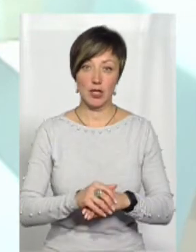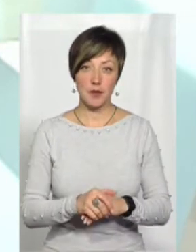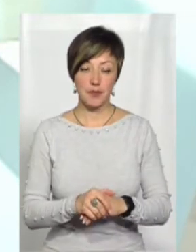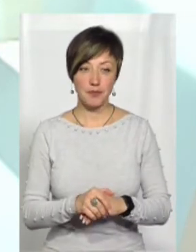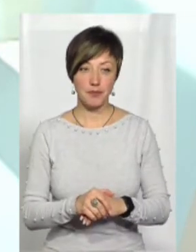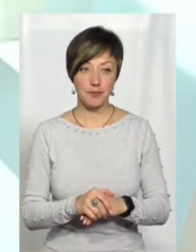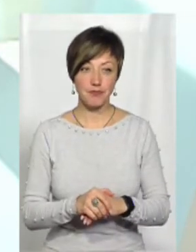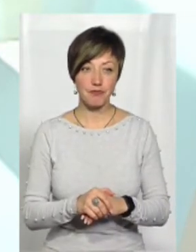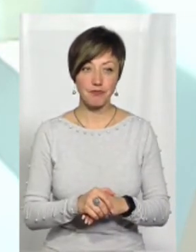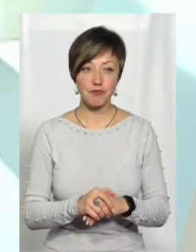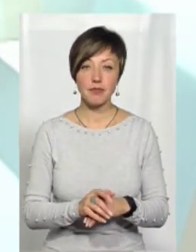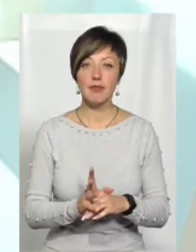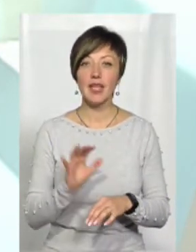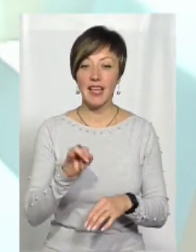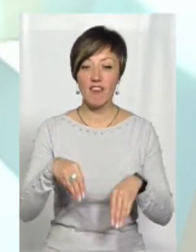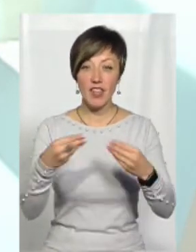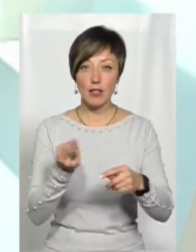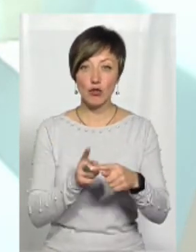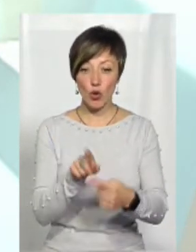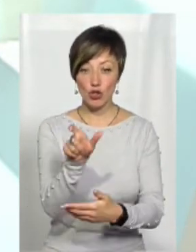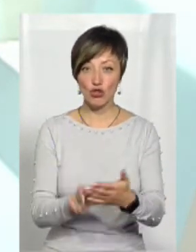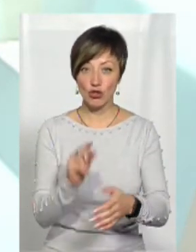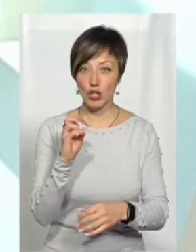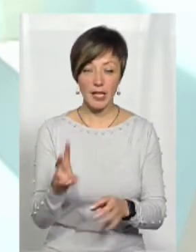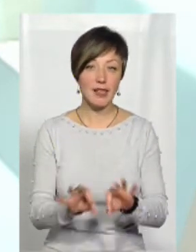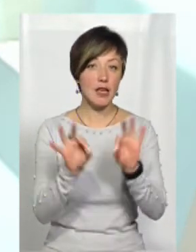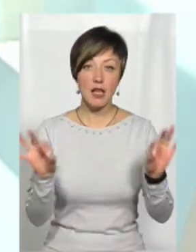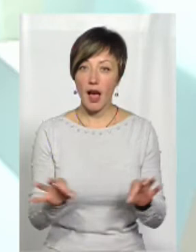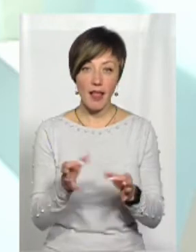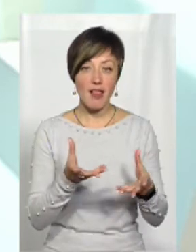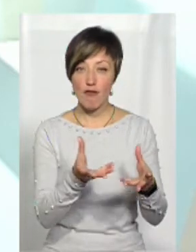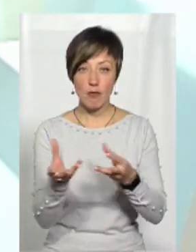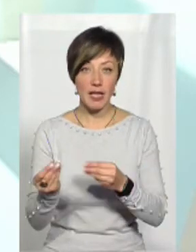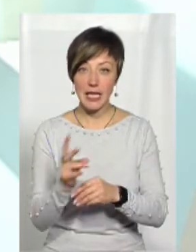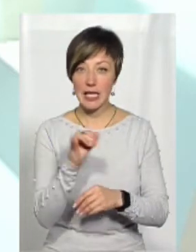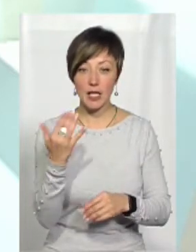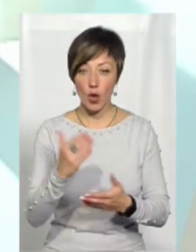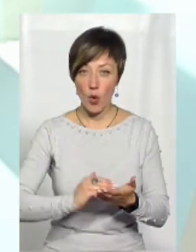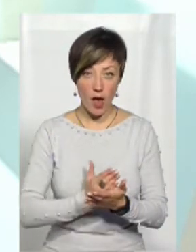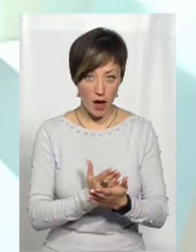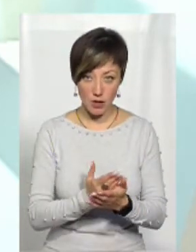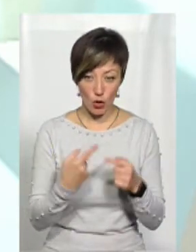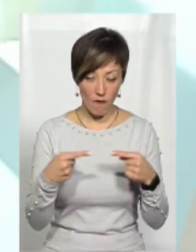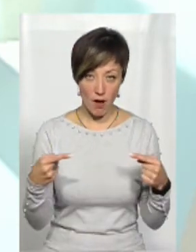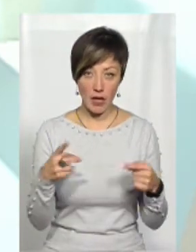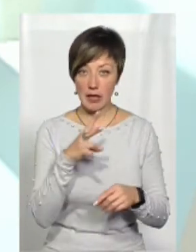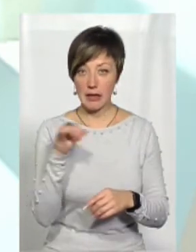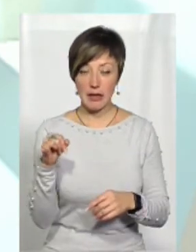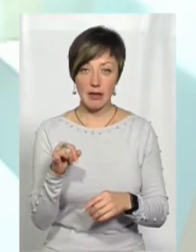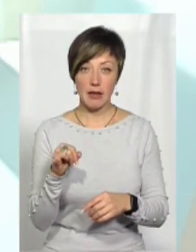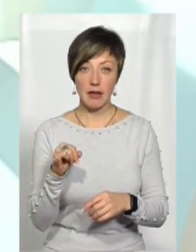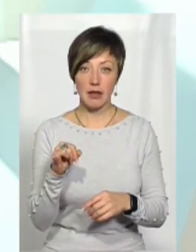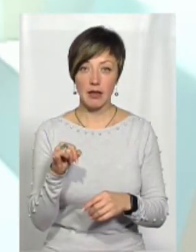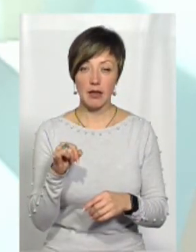зросте, і видача того касового чека ніяким чином не вплине ні на його якість товару, ні